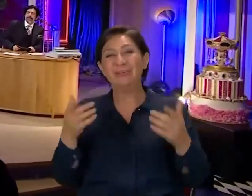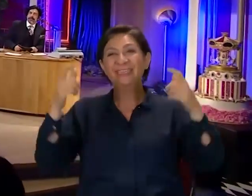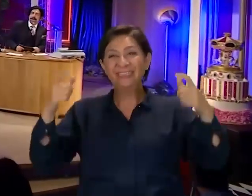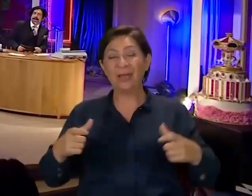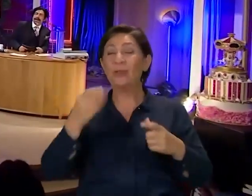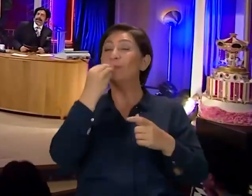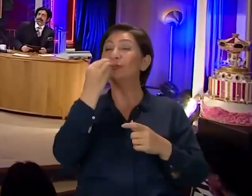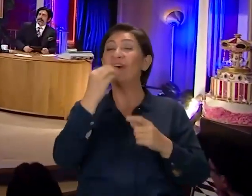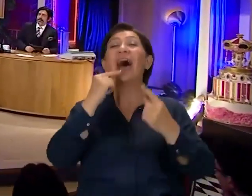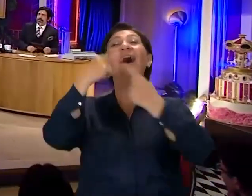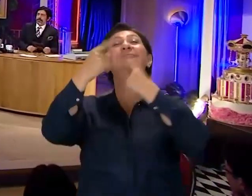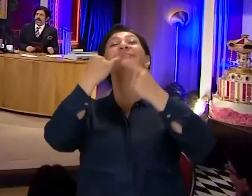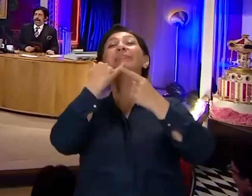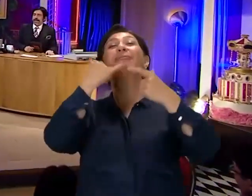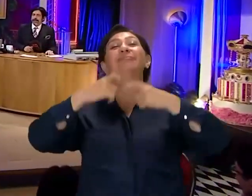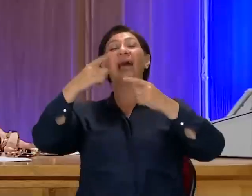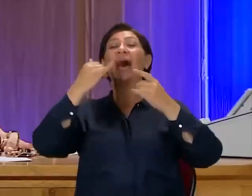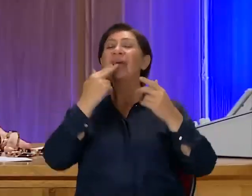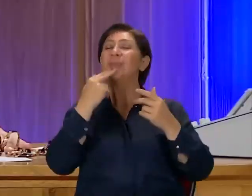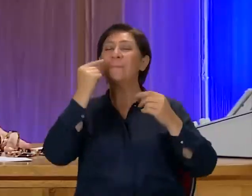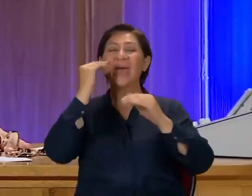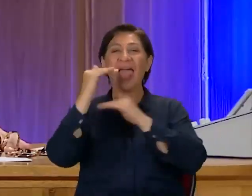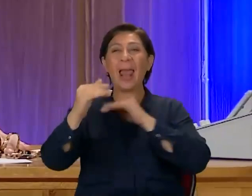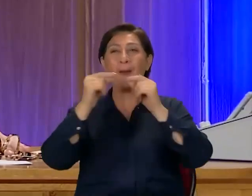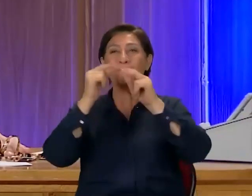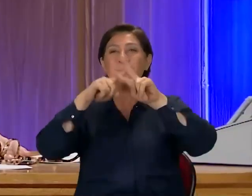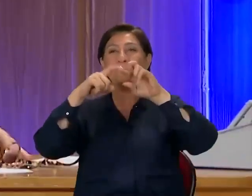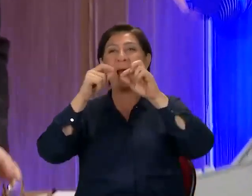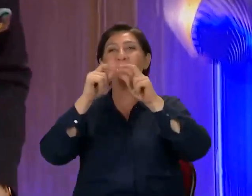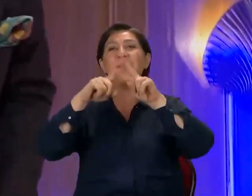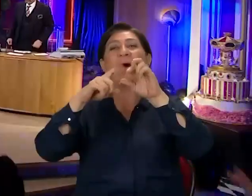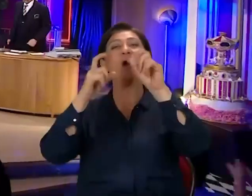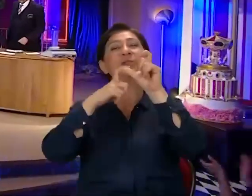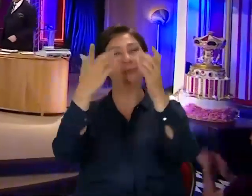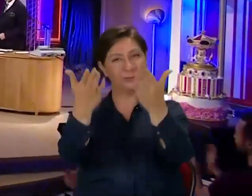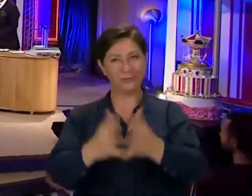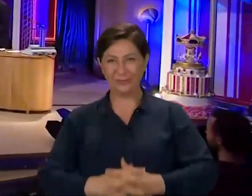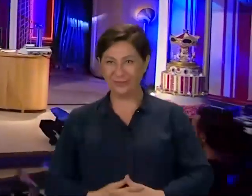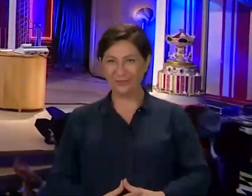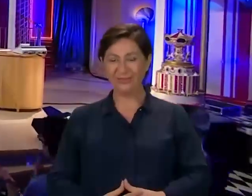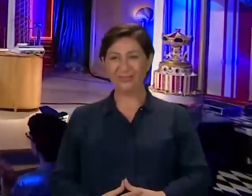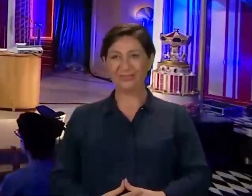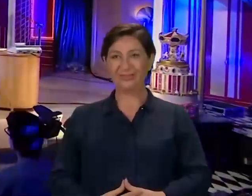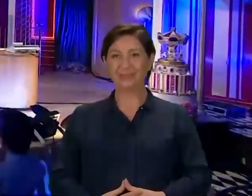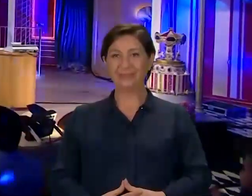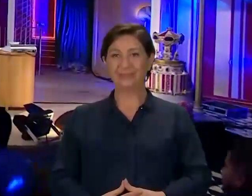salonda mutfağa aynen konuşuyoruz. Pekala hanımlar beyler. Barbaros!